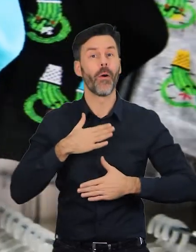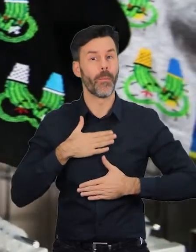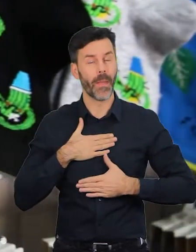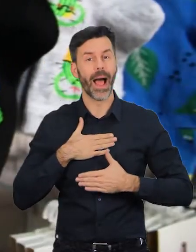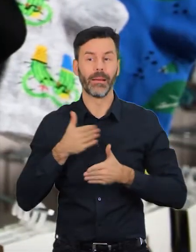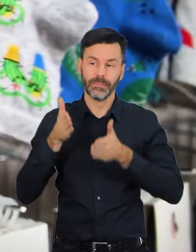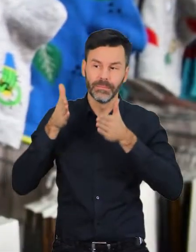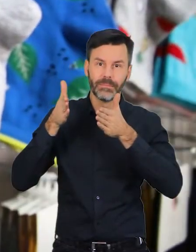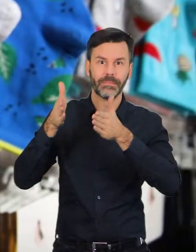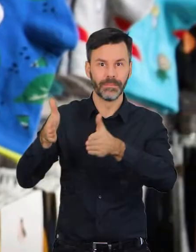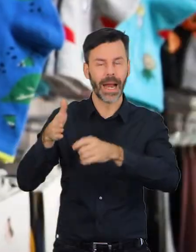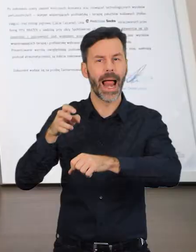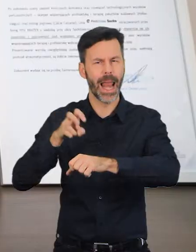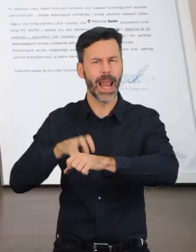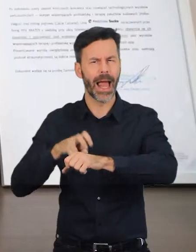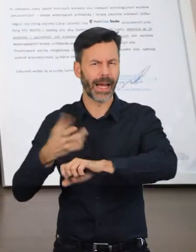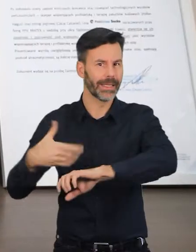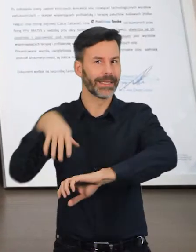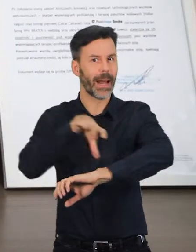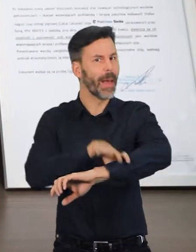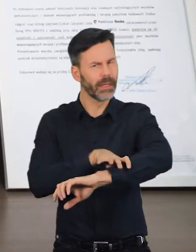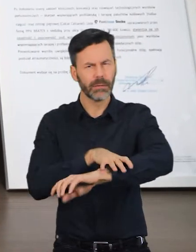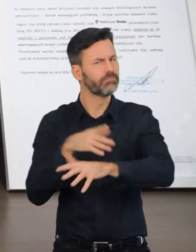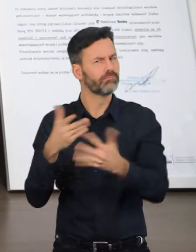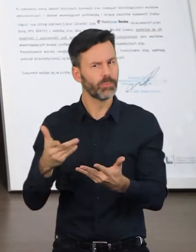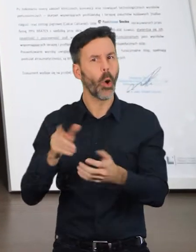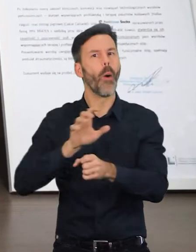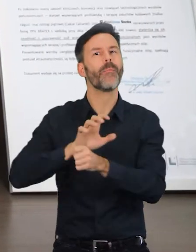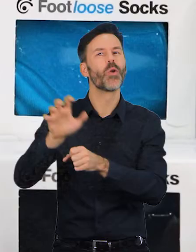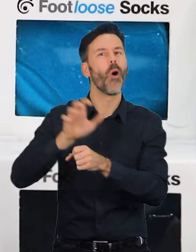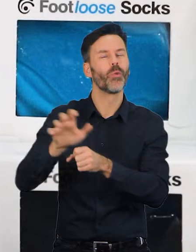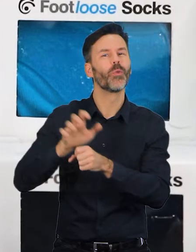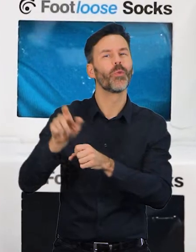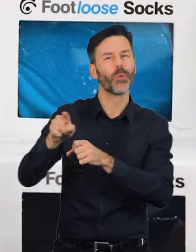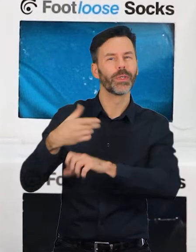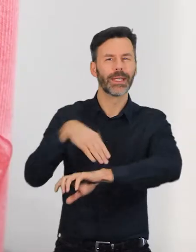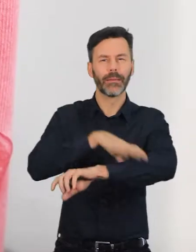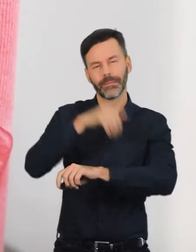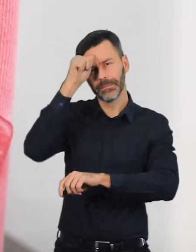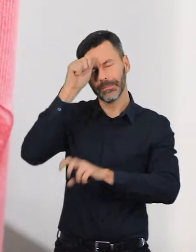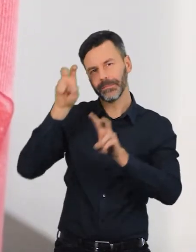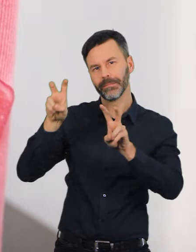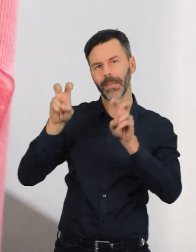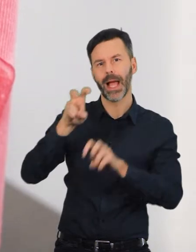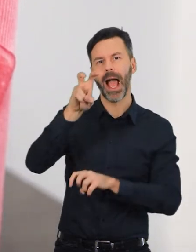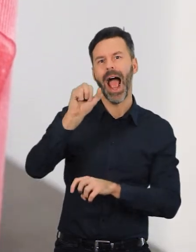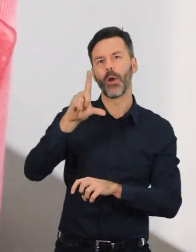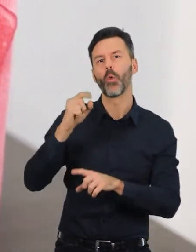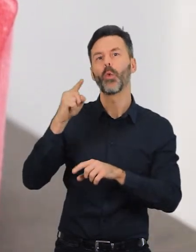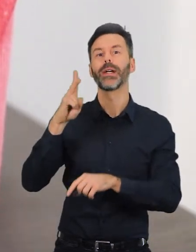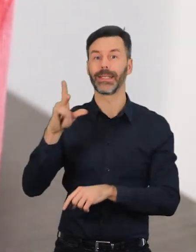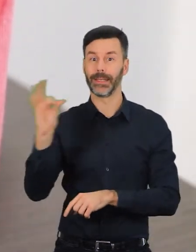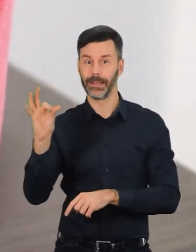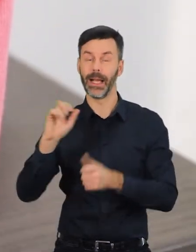się linia medyczna, którego głównym produktem to produkt nazywany przez nas skarpetki na haluksa